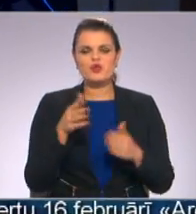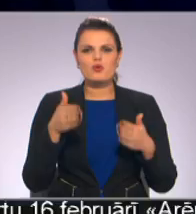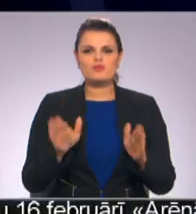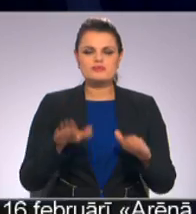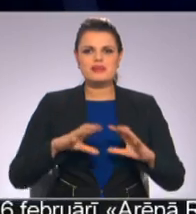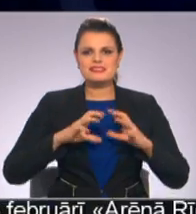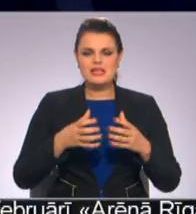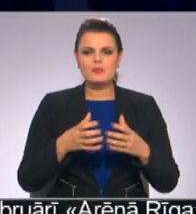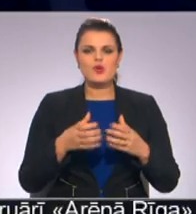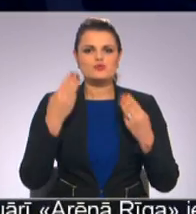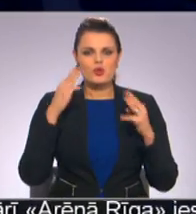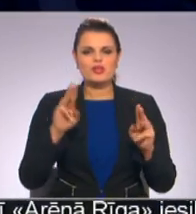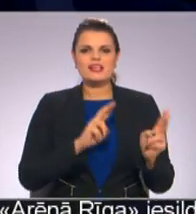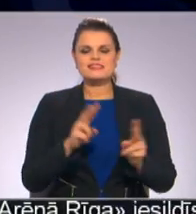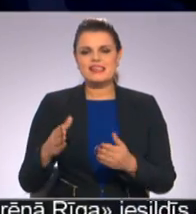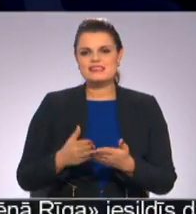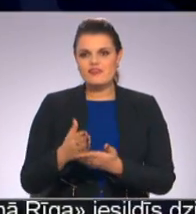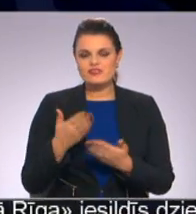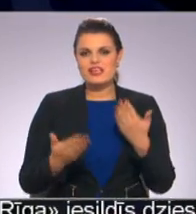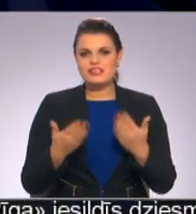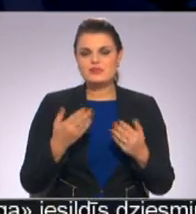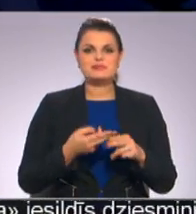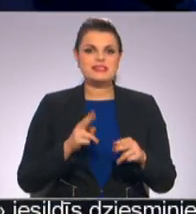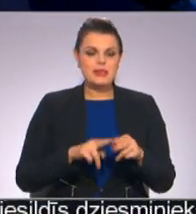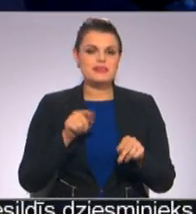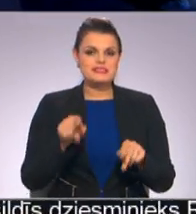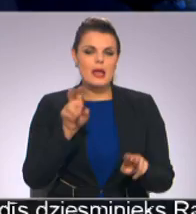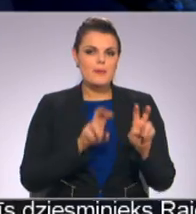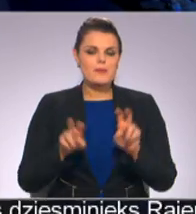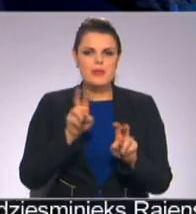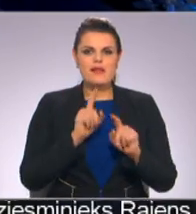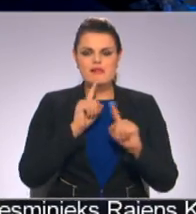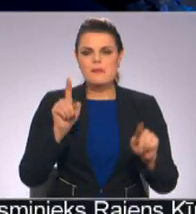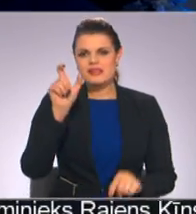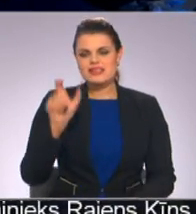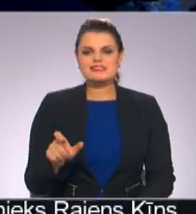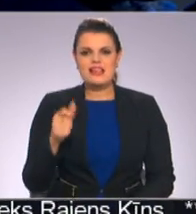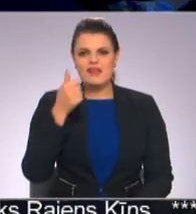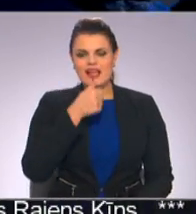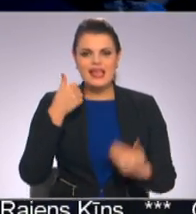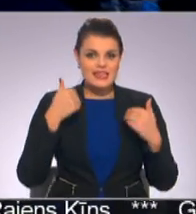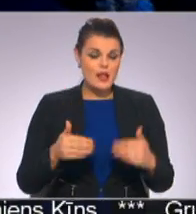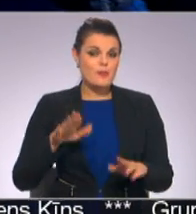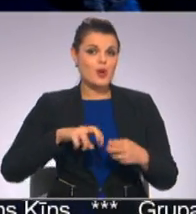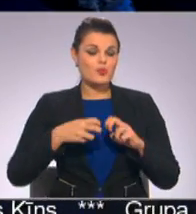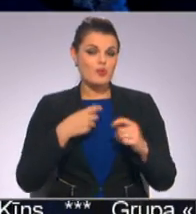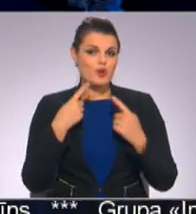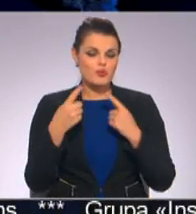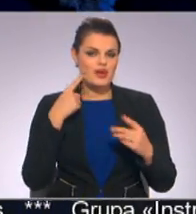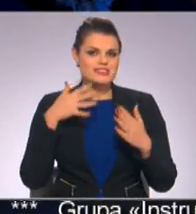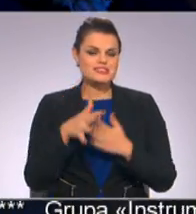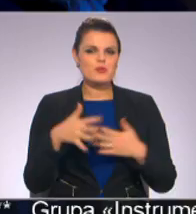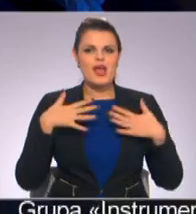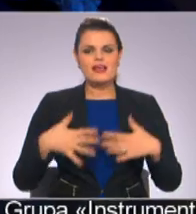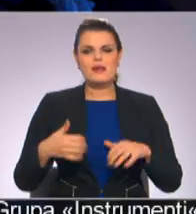par starptautisku laikmetīgās dejas virzienu. Iespējams tāpēc, ka tā meklē arhaiskā cilvēka identitāti un var problēmām runā saprotamā